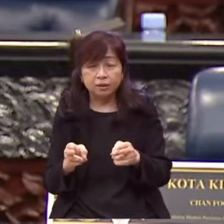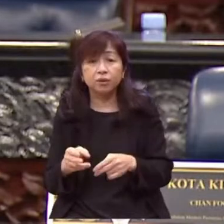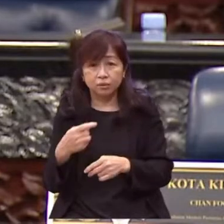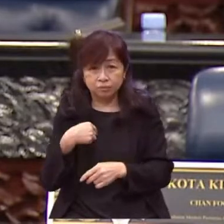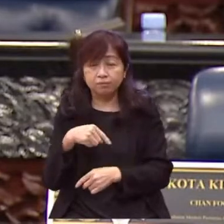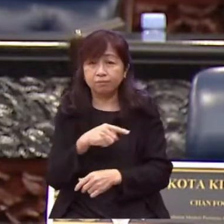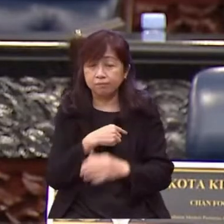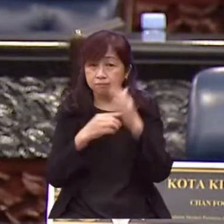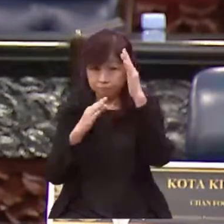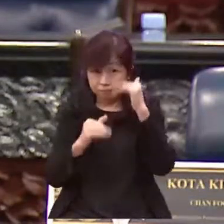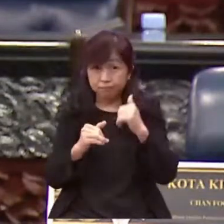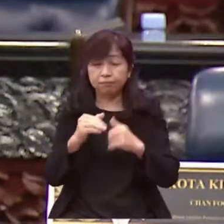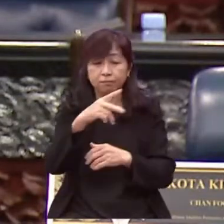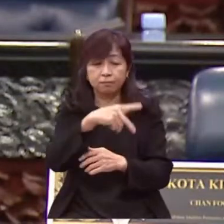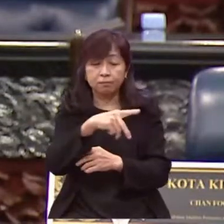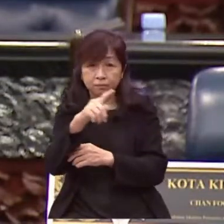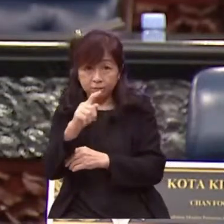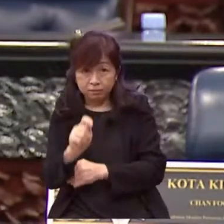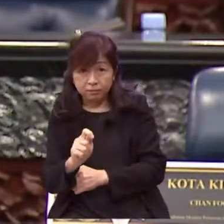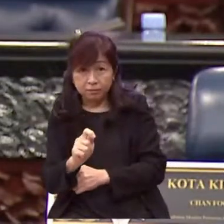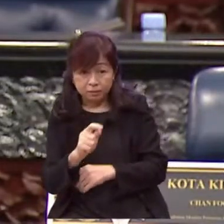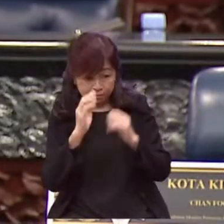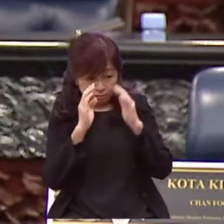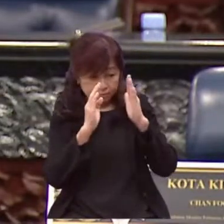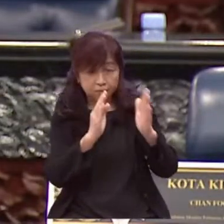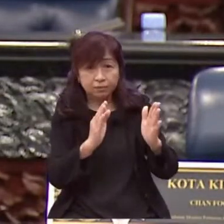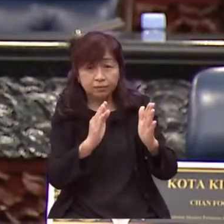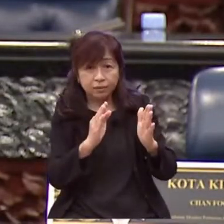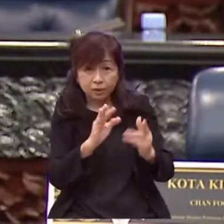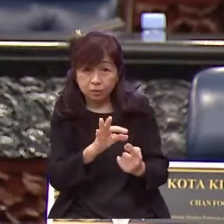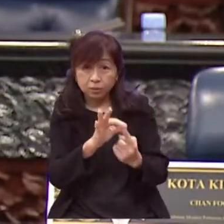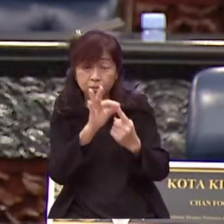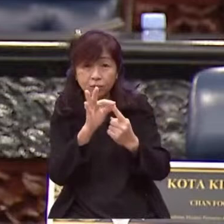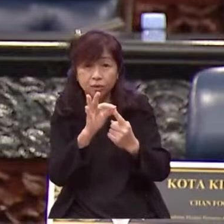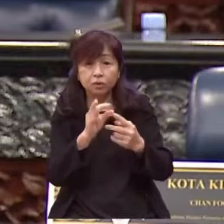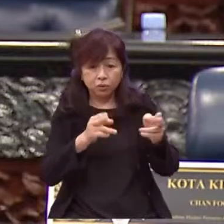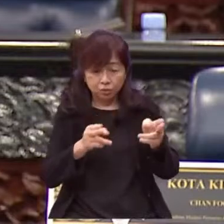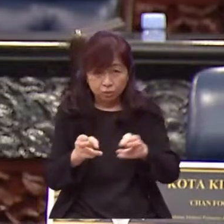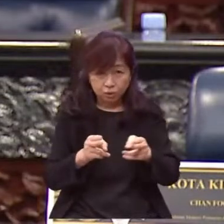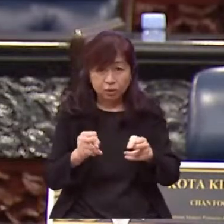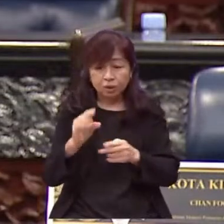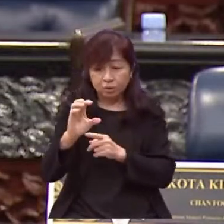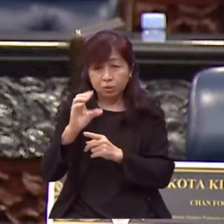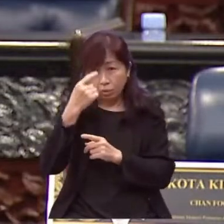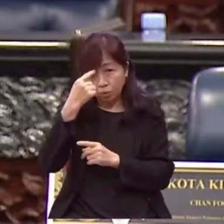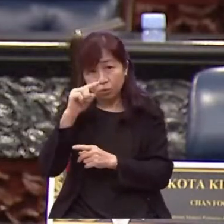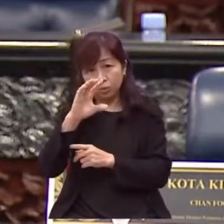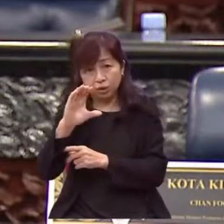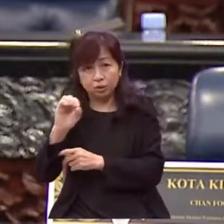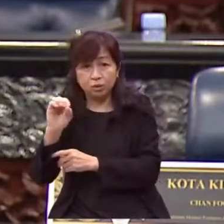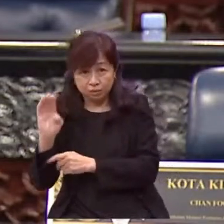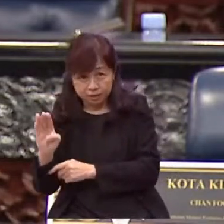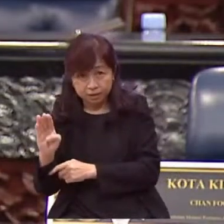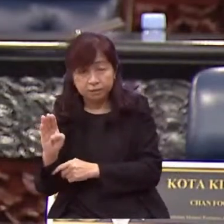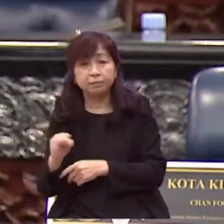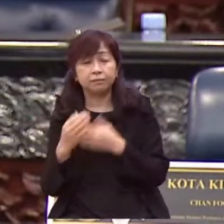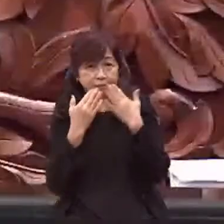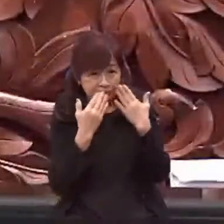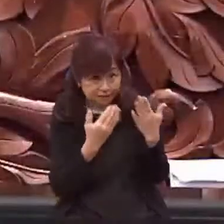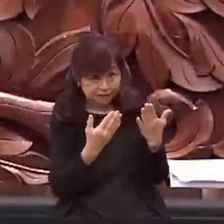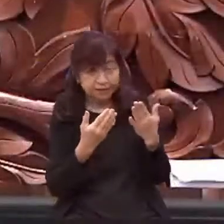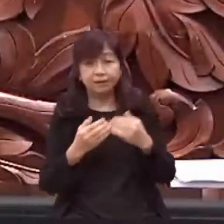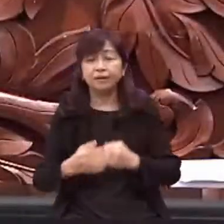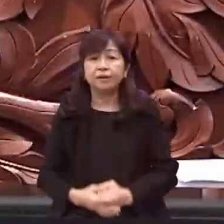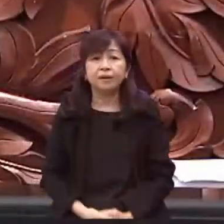mengharapkan PPT memberikan perhatiannya khusus soal pengurusan cob ini sekian terima kasih atas